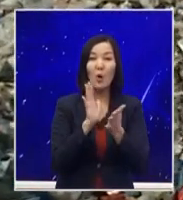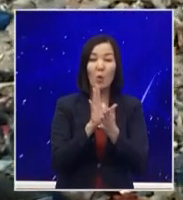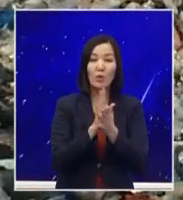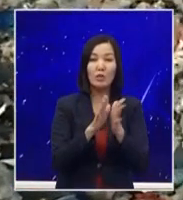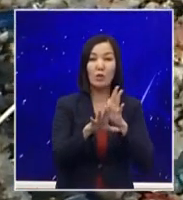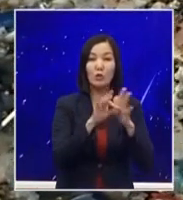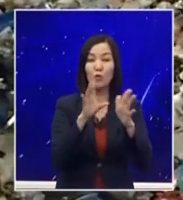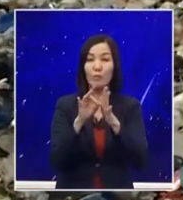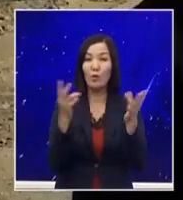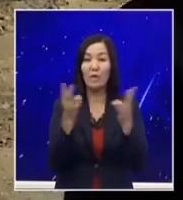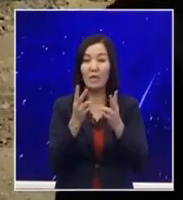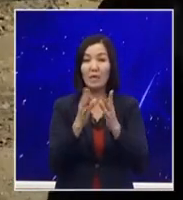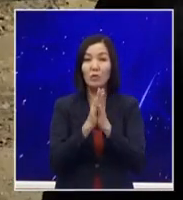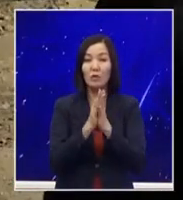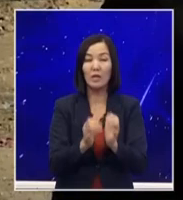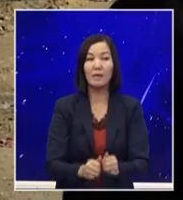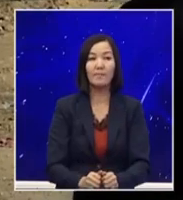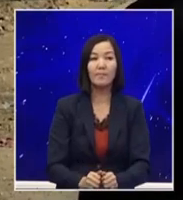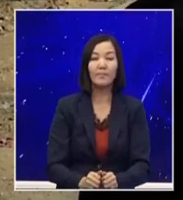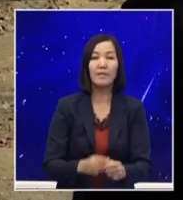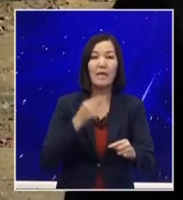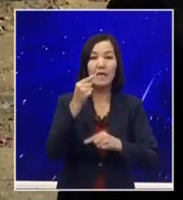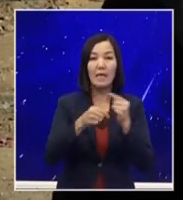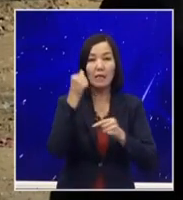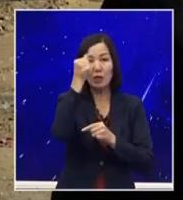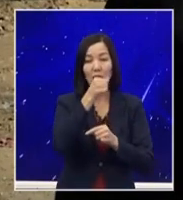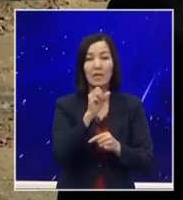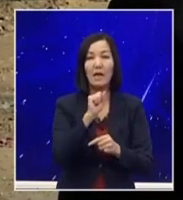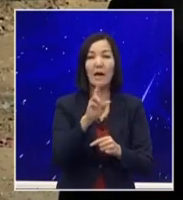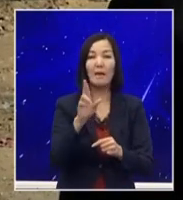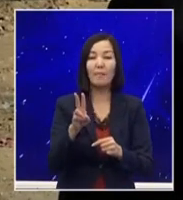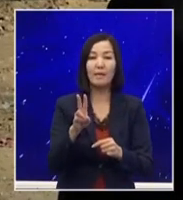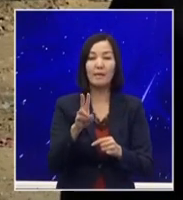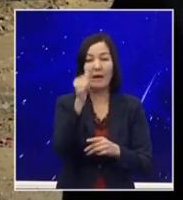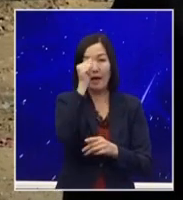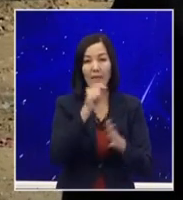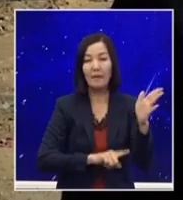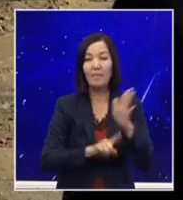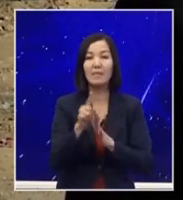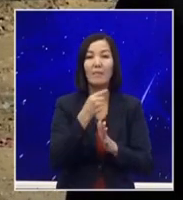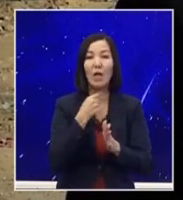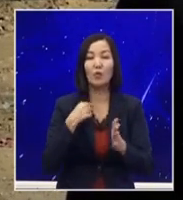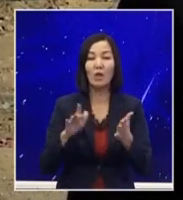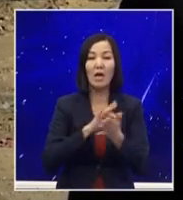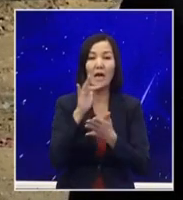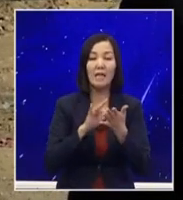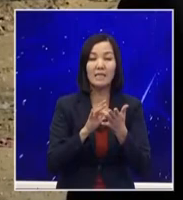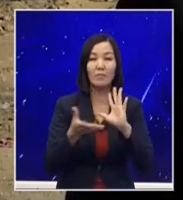сұрыптап тастауларын сұрайды. Келесі жылдың ақпан айынан бастап Талдықорған қаласының жаңағы тұрмыстық